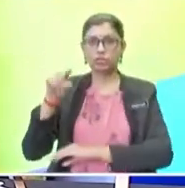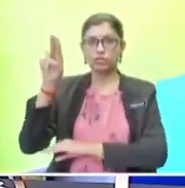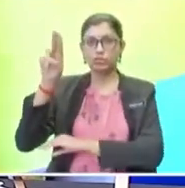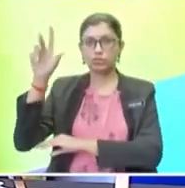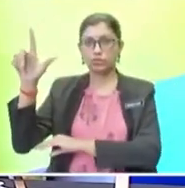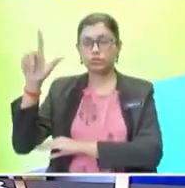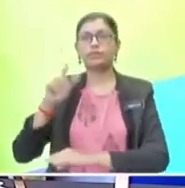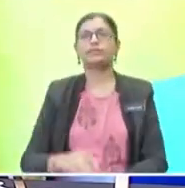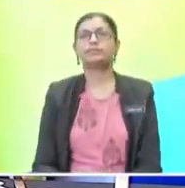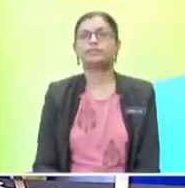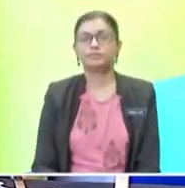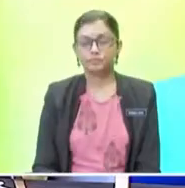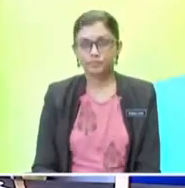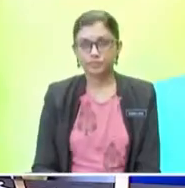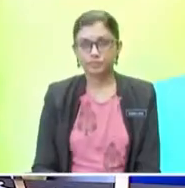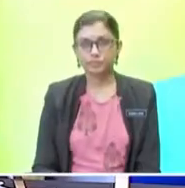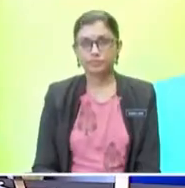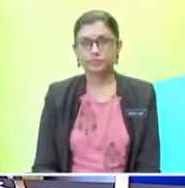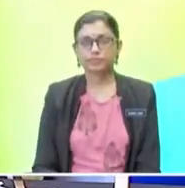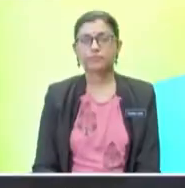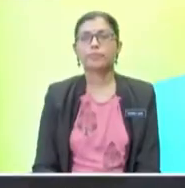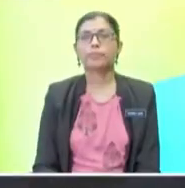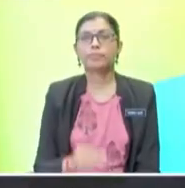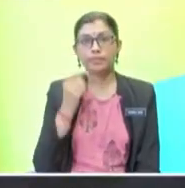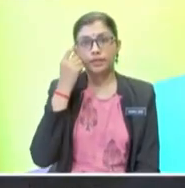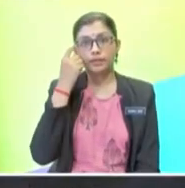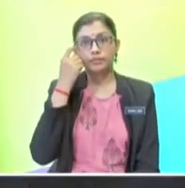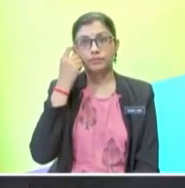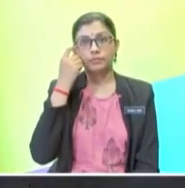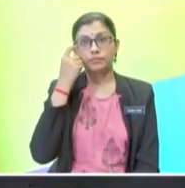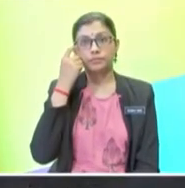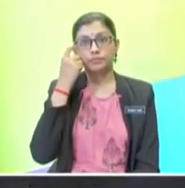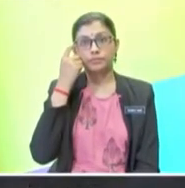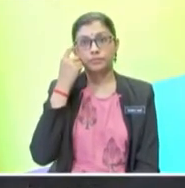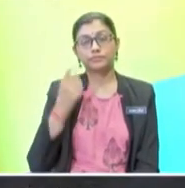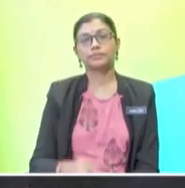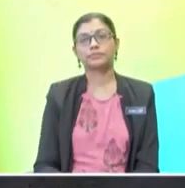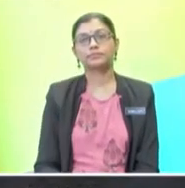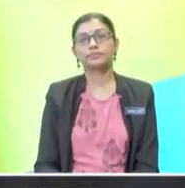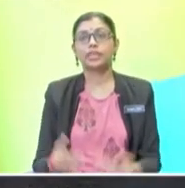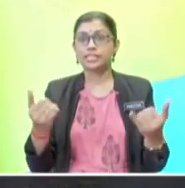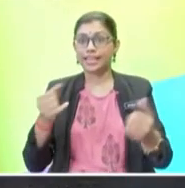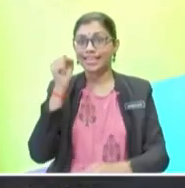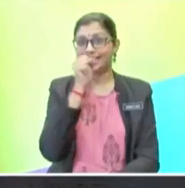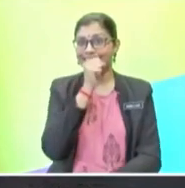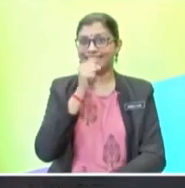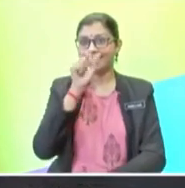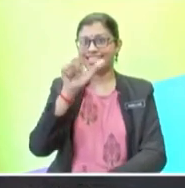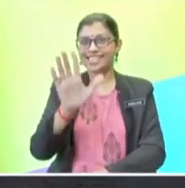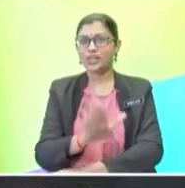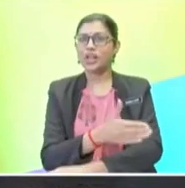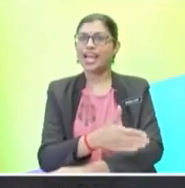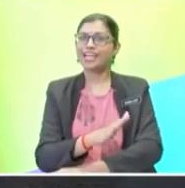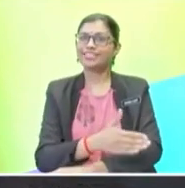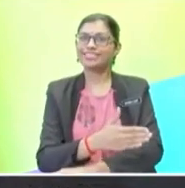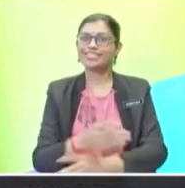pada hari ini. Dan katanya kita nak tutup kita punya sesi pembelajaran pada hari ini. Cikgu boleh? Nak nyanyi kan? Kita nak nyanyi sama-sama boleh? Boleh, Cikgu. Okay, kita